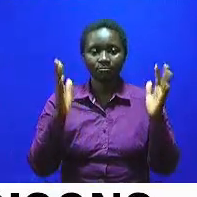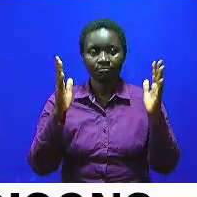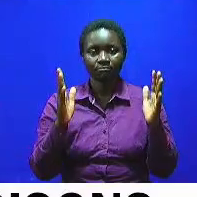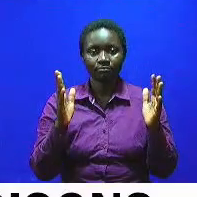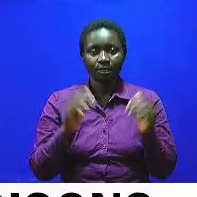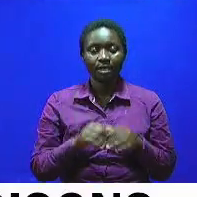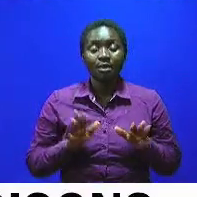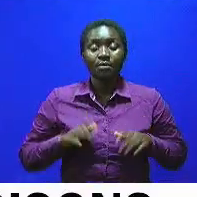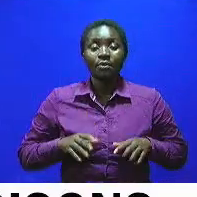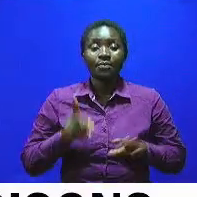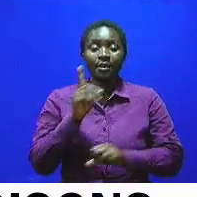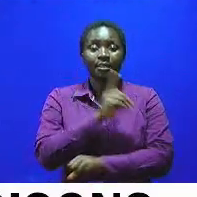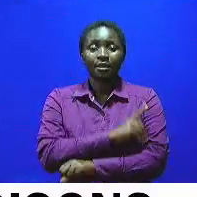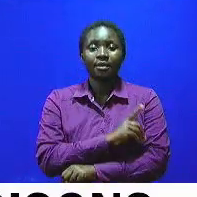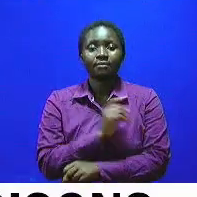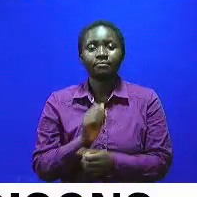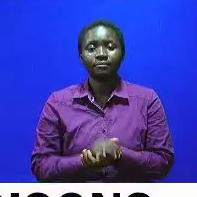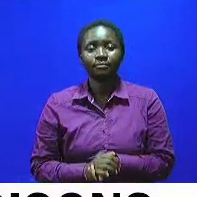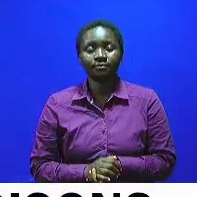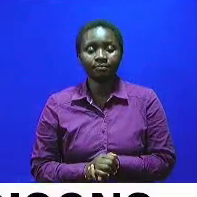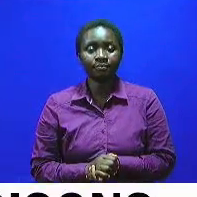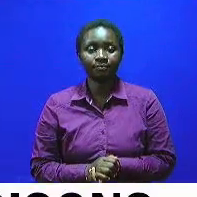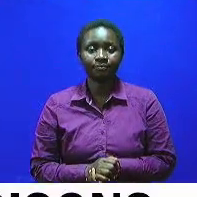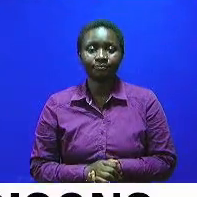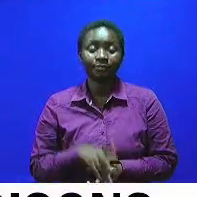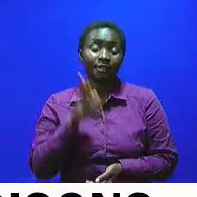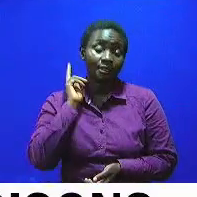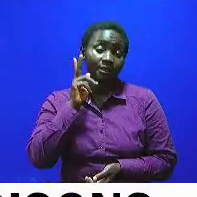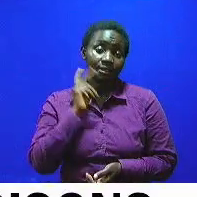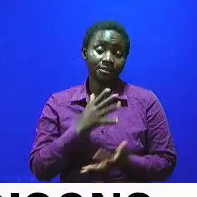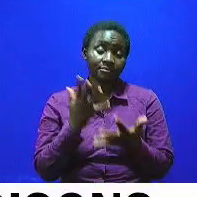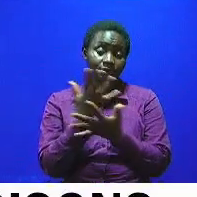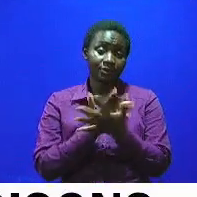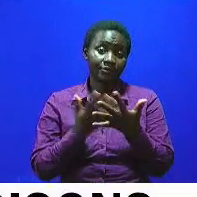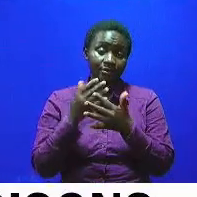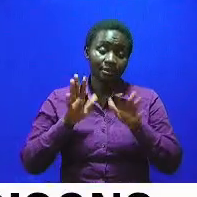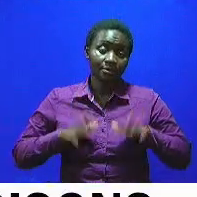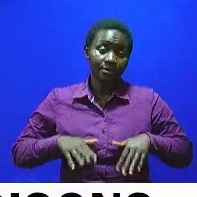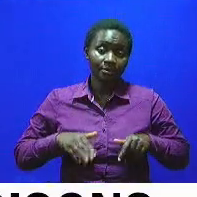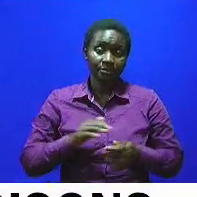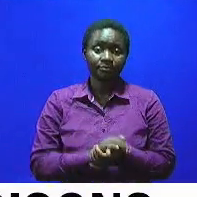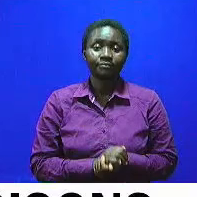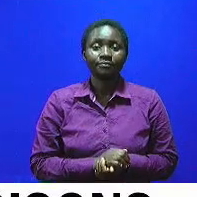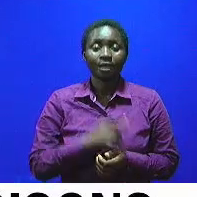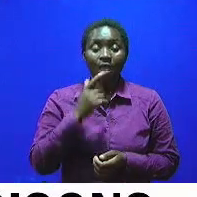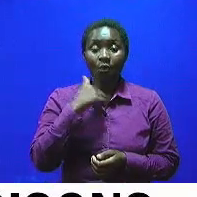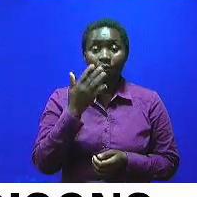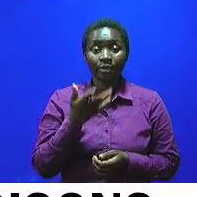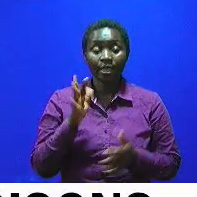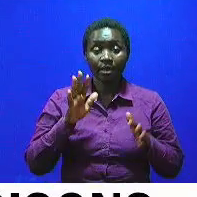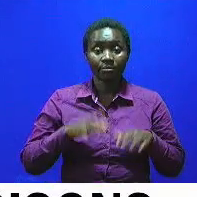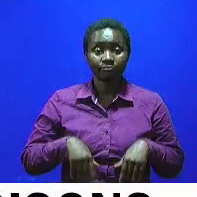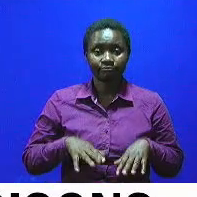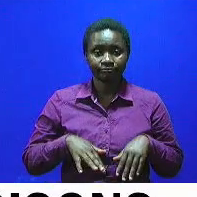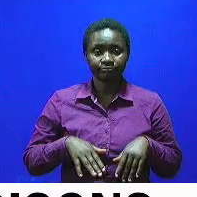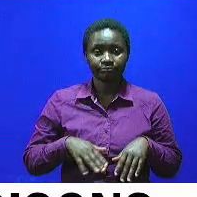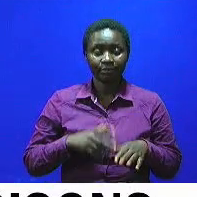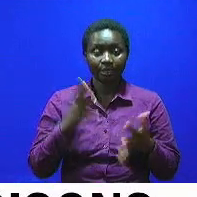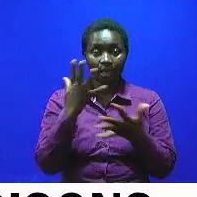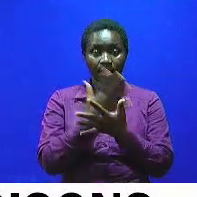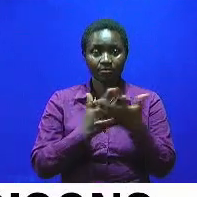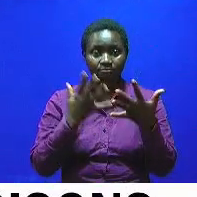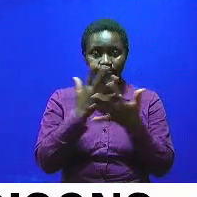days aiga se Kisii women's prison apabale basipati abale ga se prison se konyo ranga